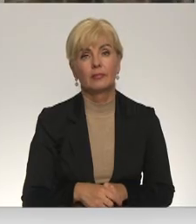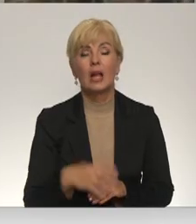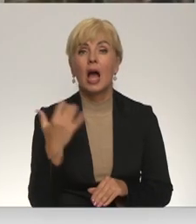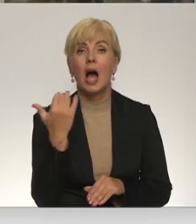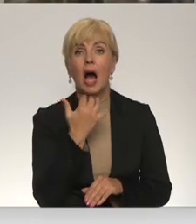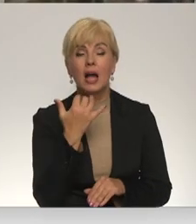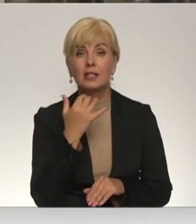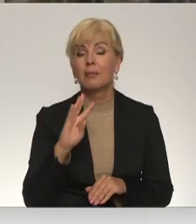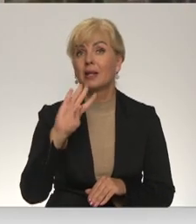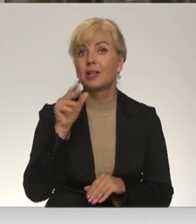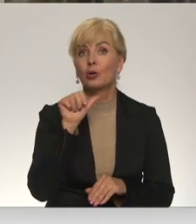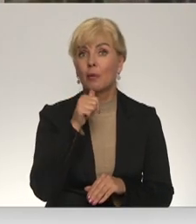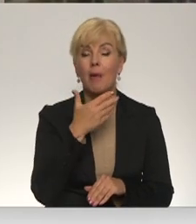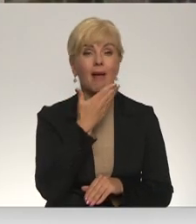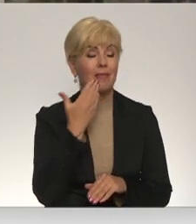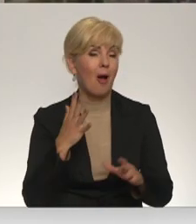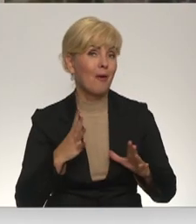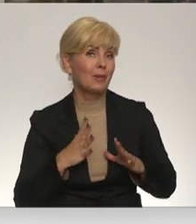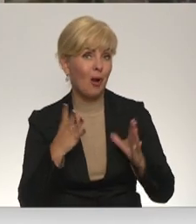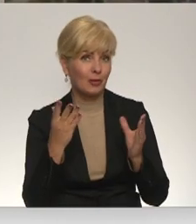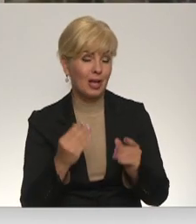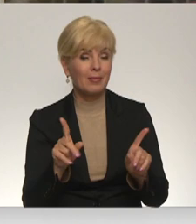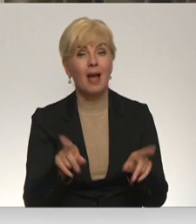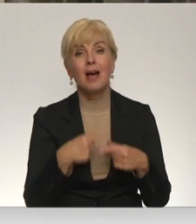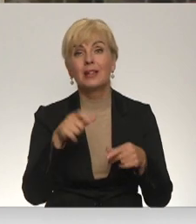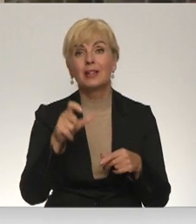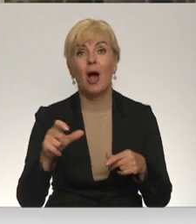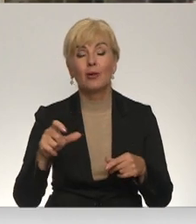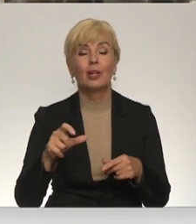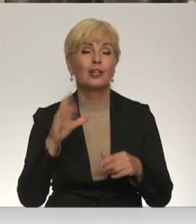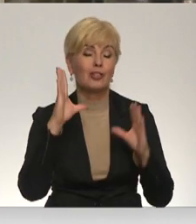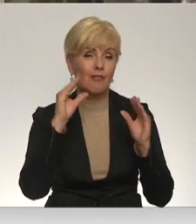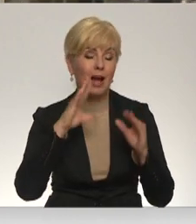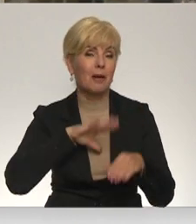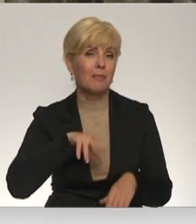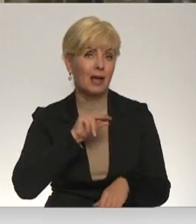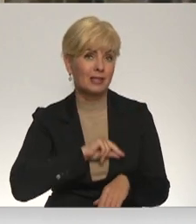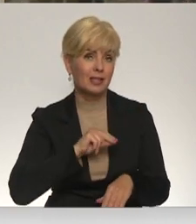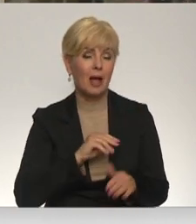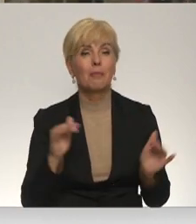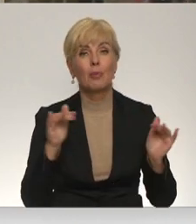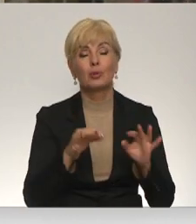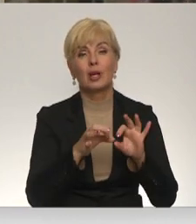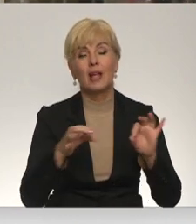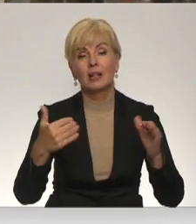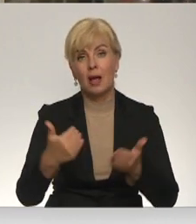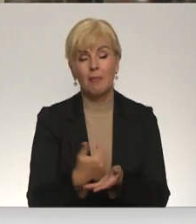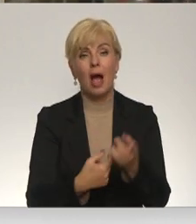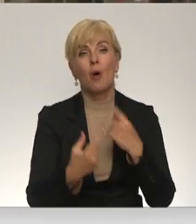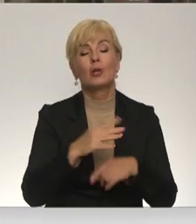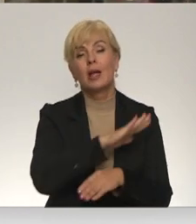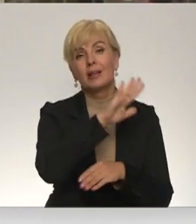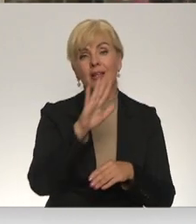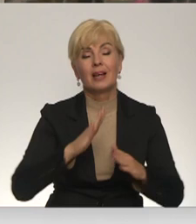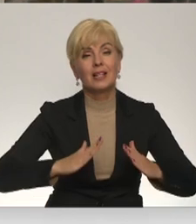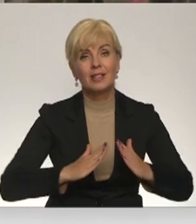Ārzemēs 4. maijs nav brīvdiena, taču tautieši labprāt vakarā pēc darba pulcējās pie neatkarības atjaunošanas dienas svētku